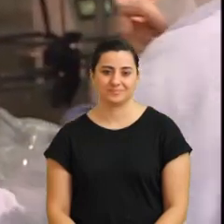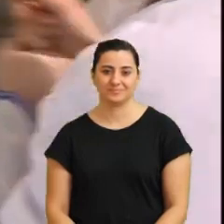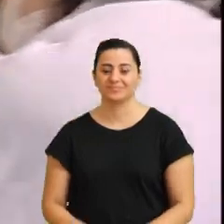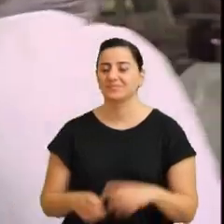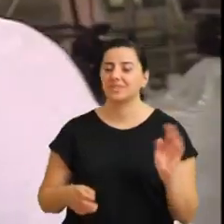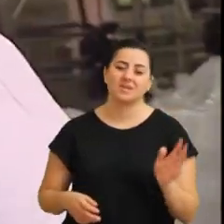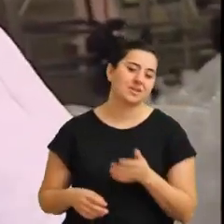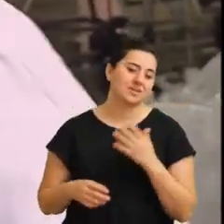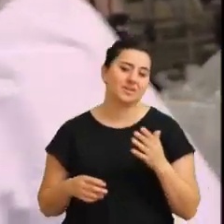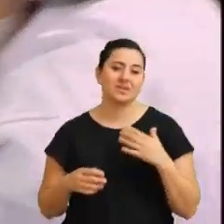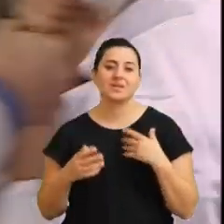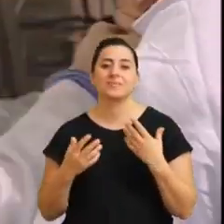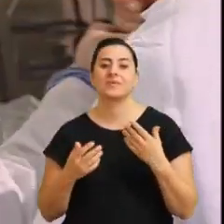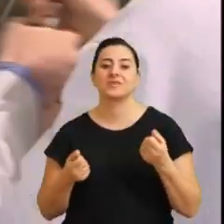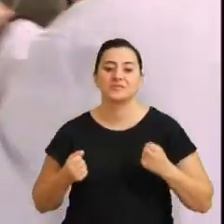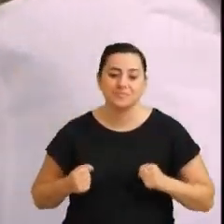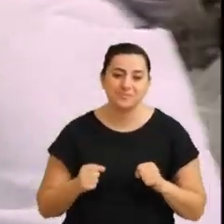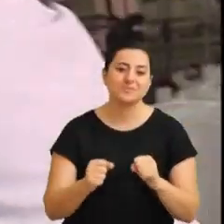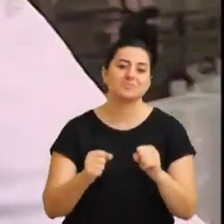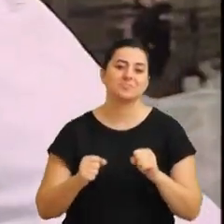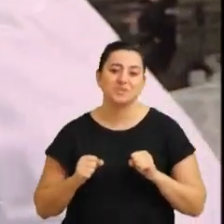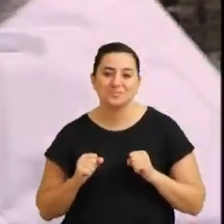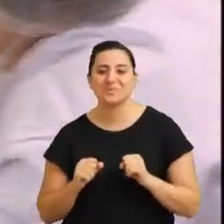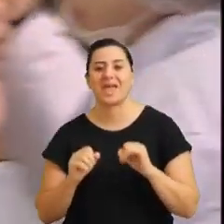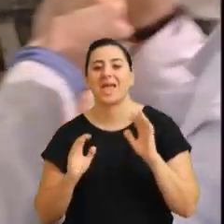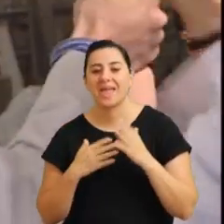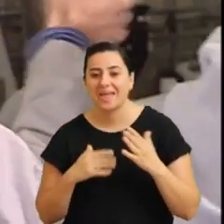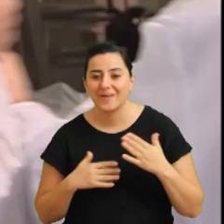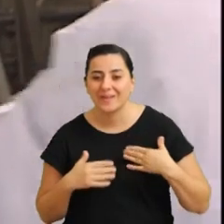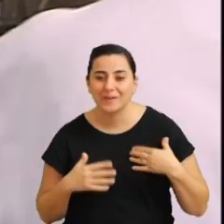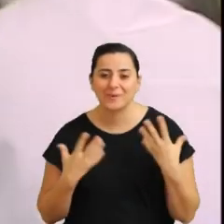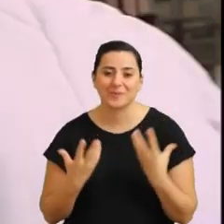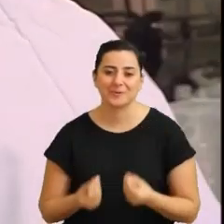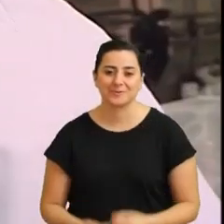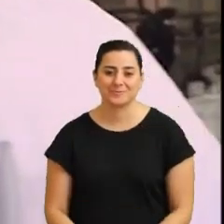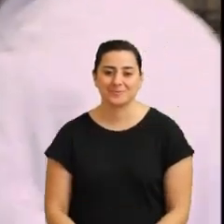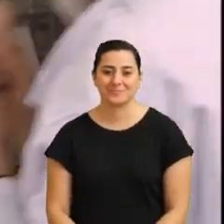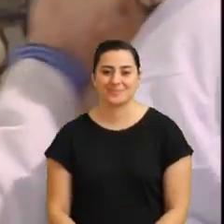Kayıkçının küreği. Birlikte karıştırıyorlar. Fış fış. Eder yürü.